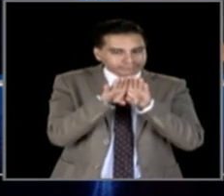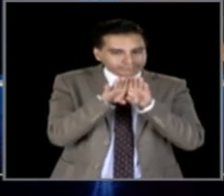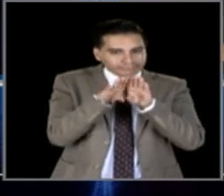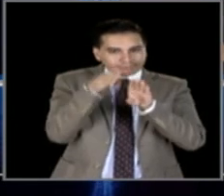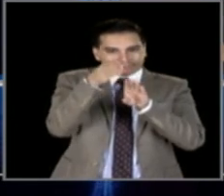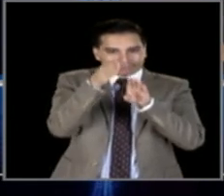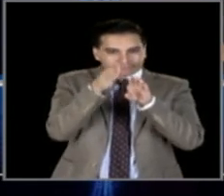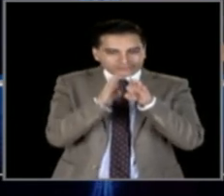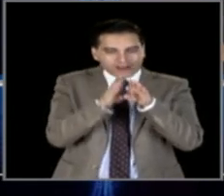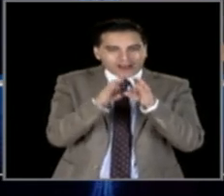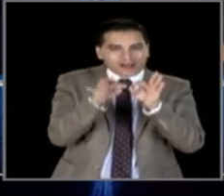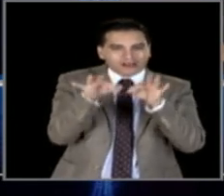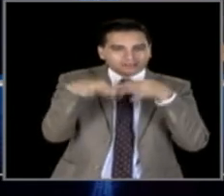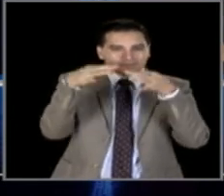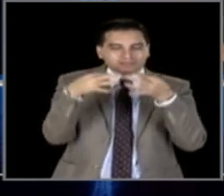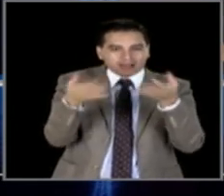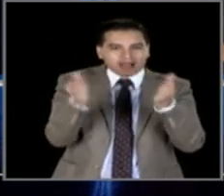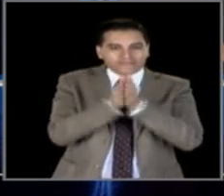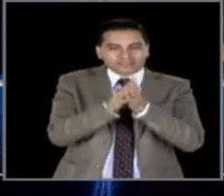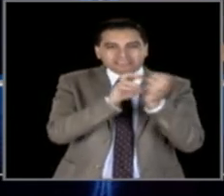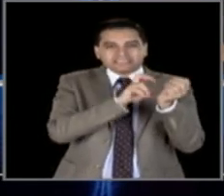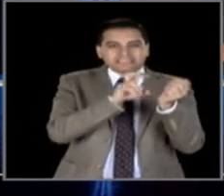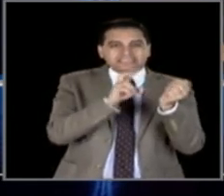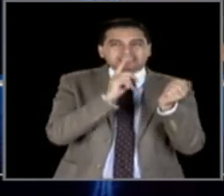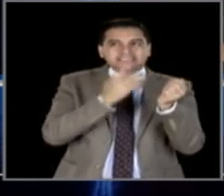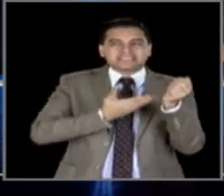كان عندهم 7 شهور.